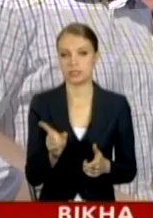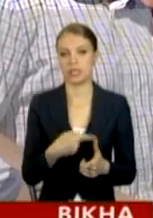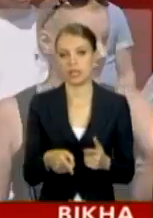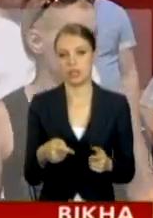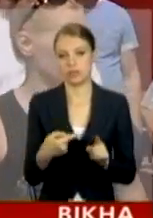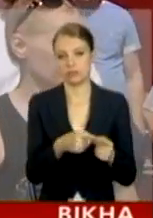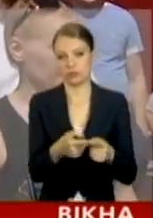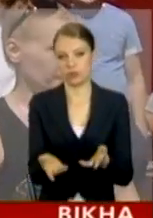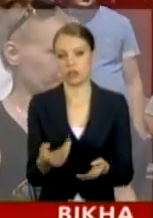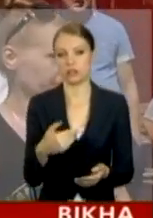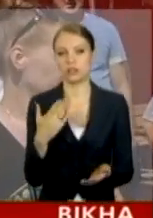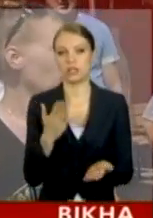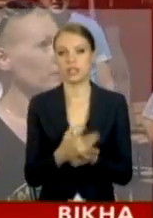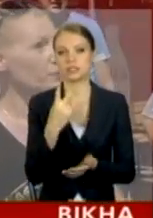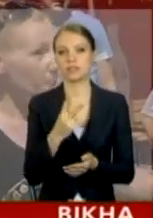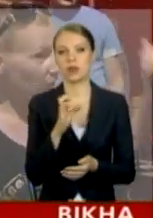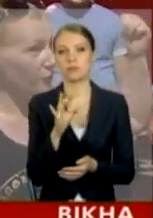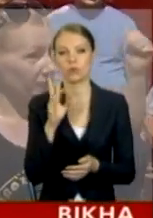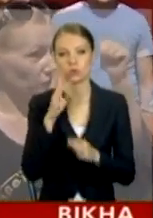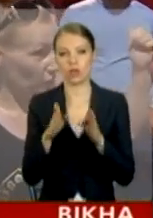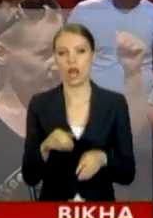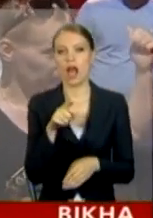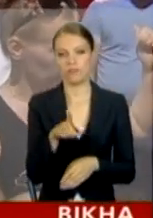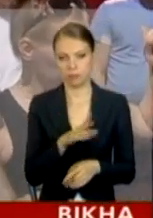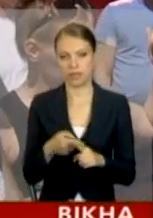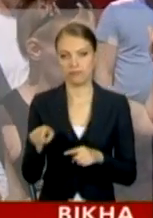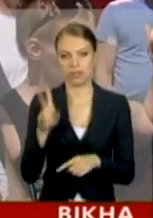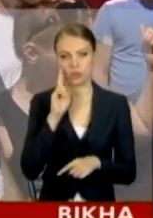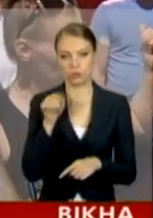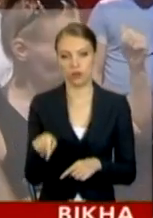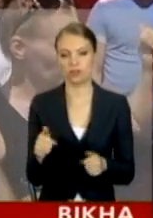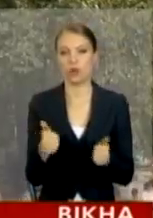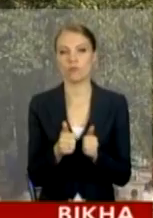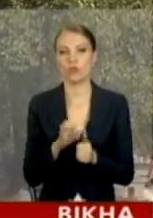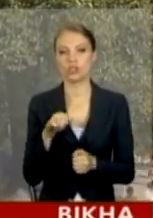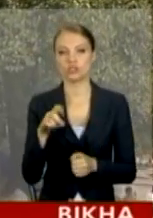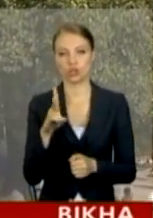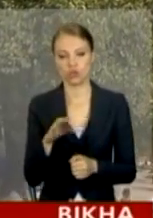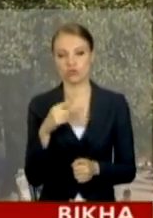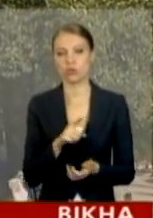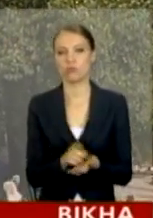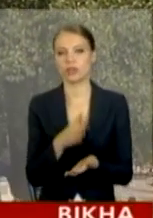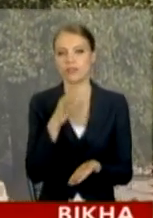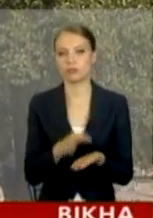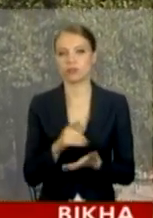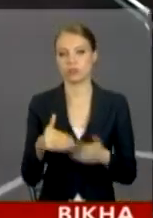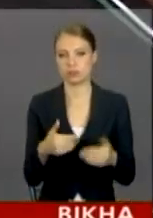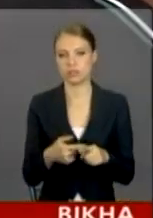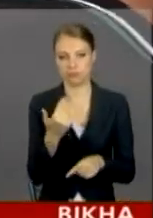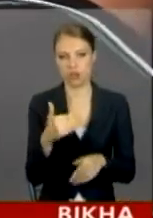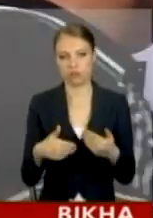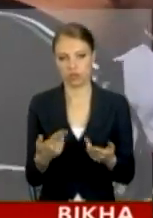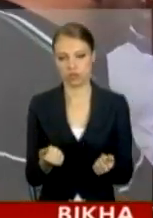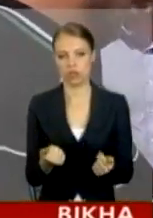вот так от. От 2 біотуалета у нас стоять. Ви були в яких туалетах? Поруч з Кличком посадовець, що відповідає за пляжі. Це ж ваш пляж,